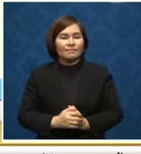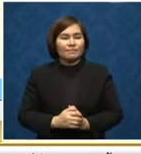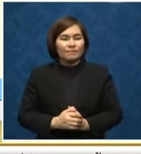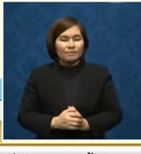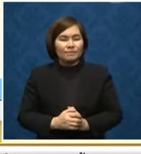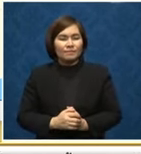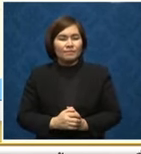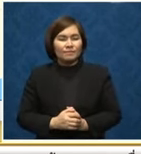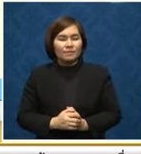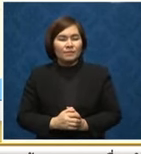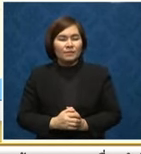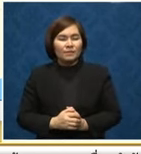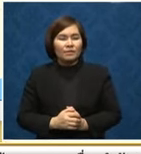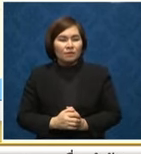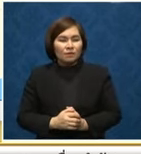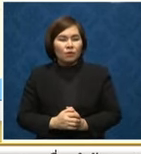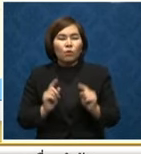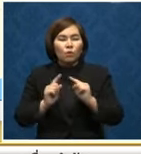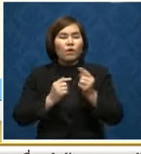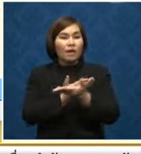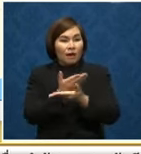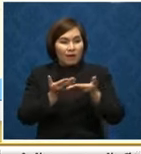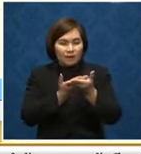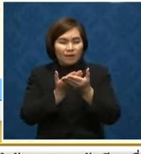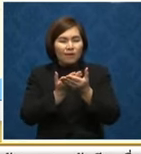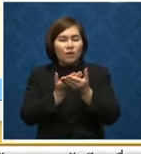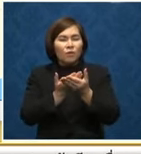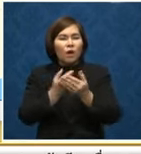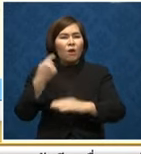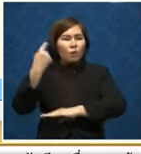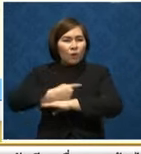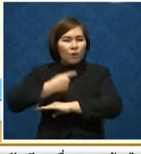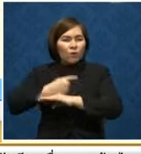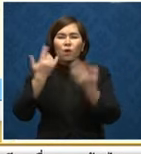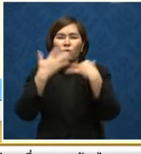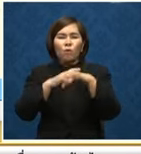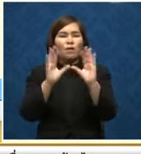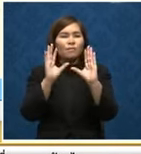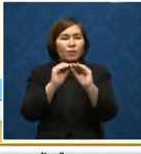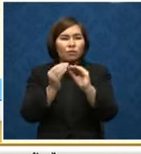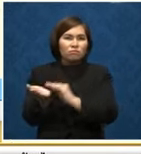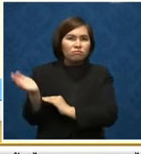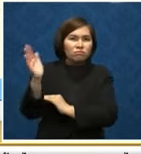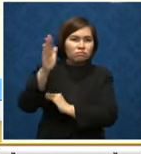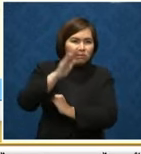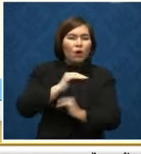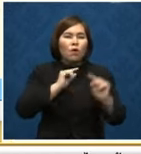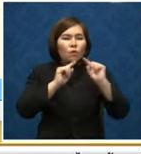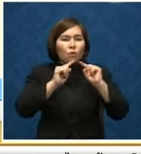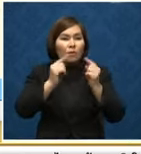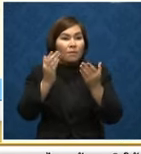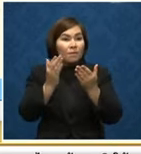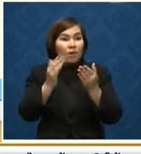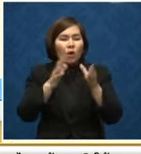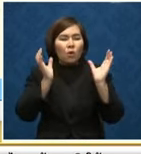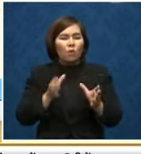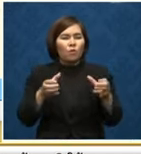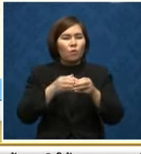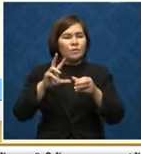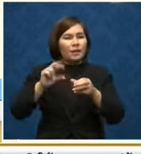านและขอเสนอในกรอบของเรื่องของการหารือก่อนว่าในแต่ละวันที่เราประชุมเนี่ยอยากจะให้มีการหารือเป็น30คนเป็นอ